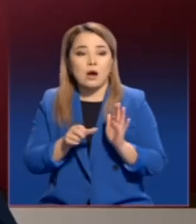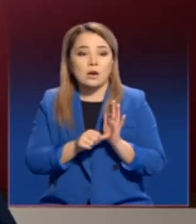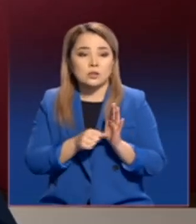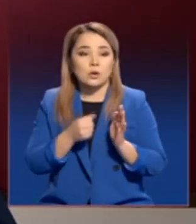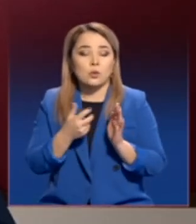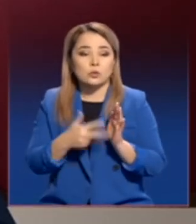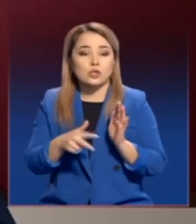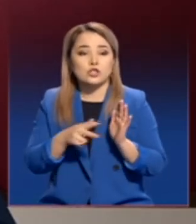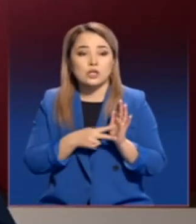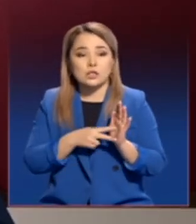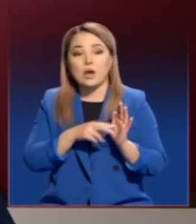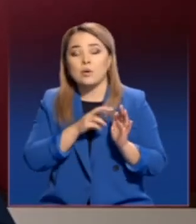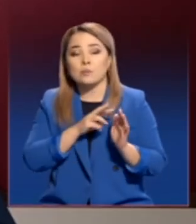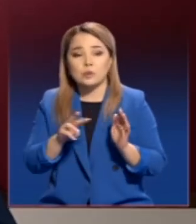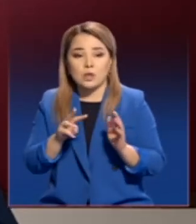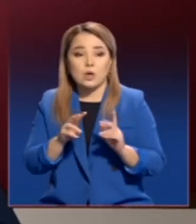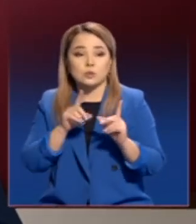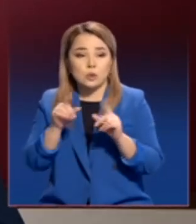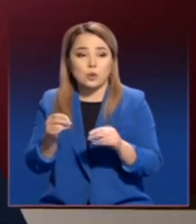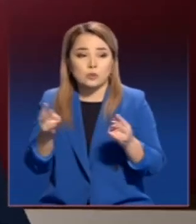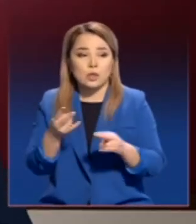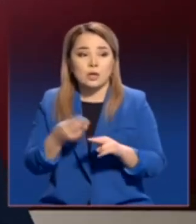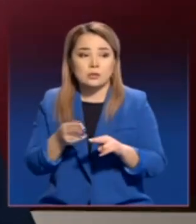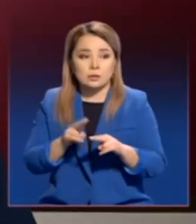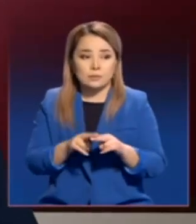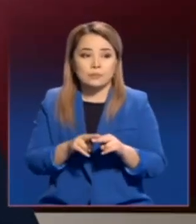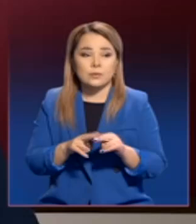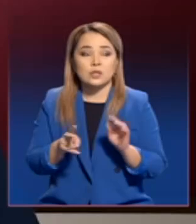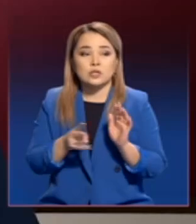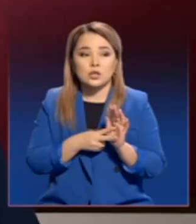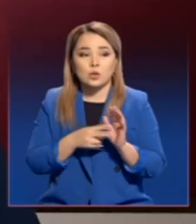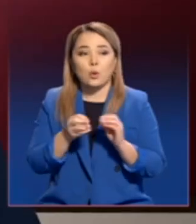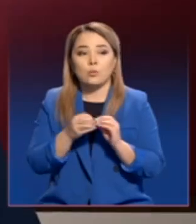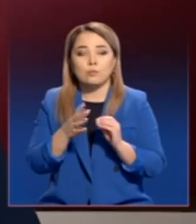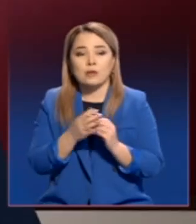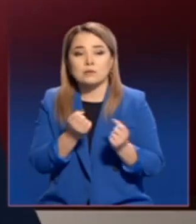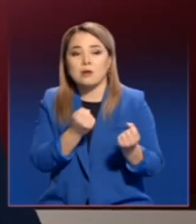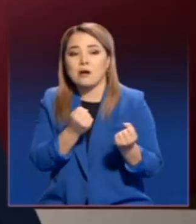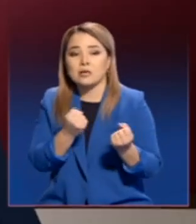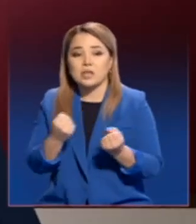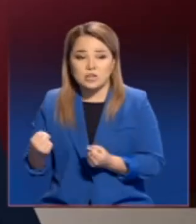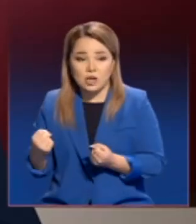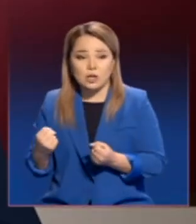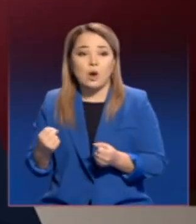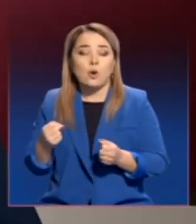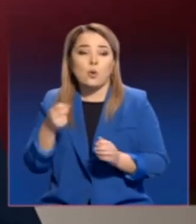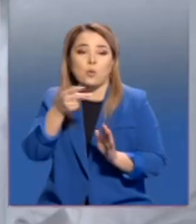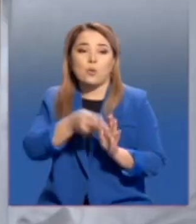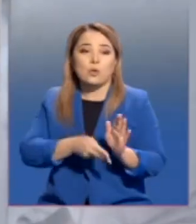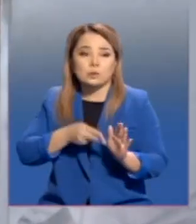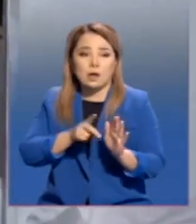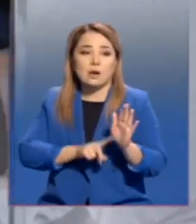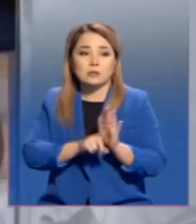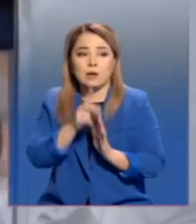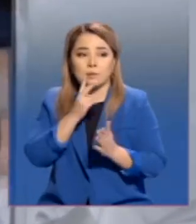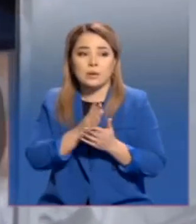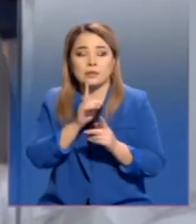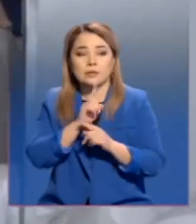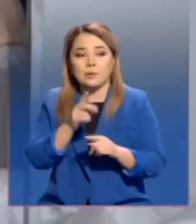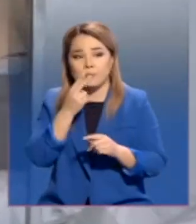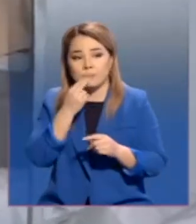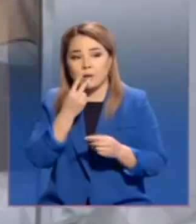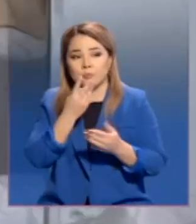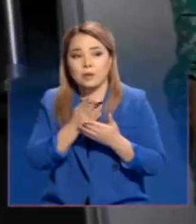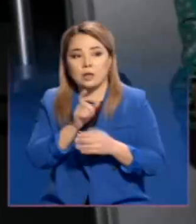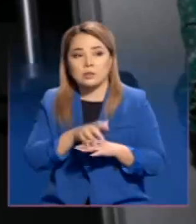6-дан 37 минут кеткенде шығуы тиіс еді, бірақ міне 7-ден 15 минут кеткенде ғана орнынан қозғалды. Бұл үйреншікті жағдай